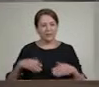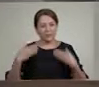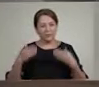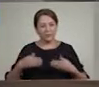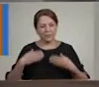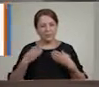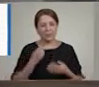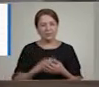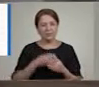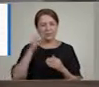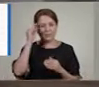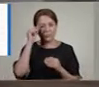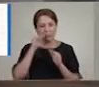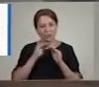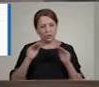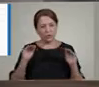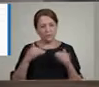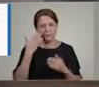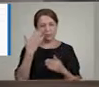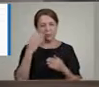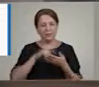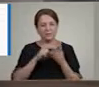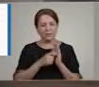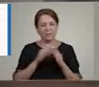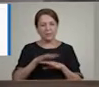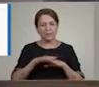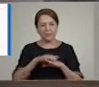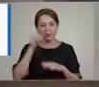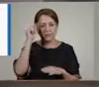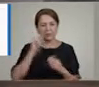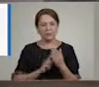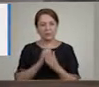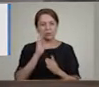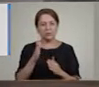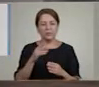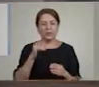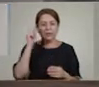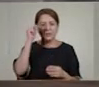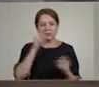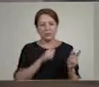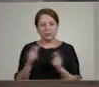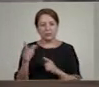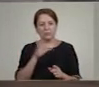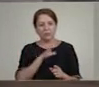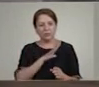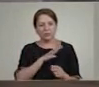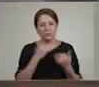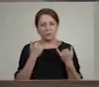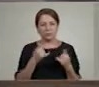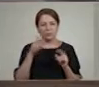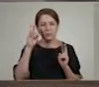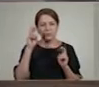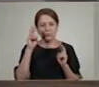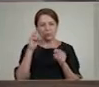Assalomu alaykum aziz bolajonlar. 5-sinfda sınıfta matematika dersini boshlaymiz. Darsga tayyorlanib olgan bo'lsangiz, bugungi